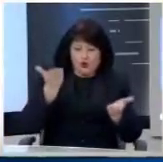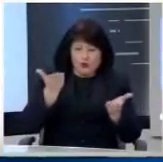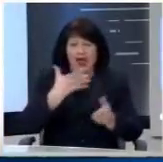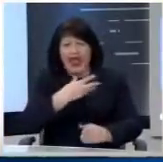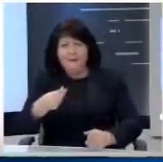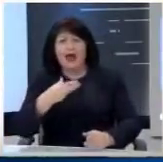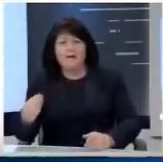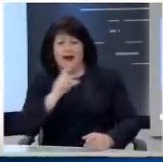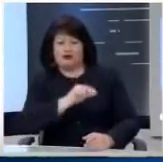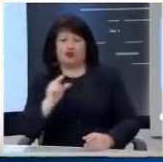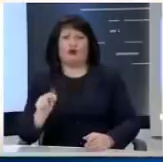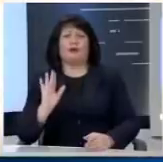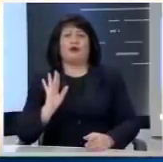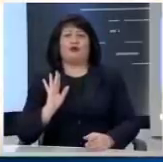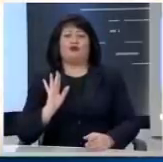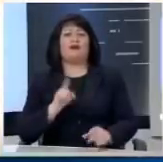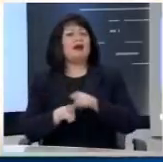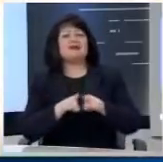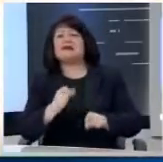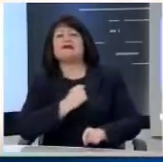που χάθηκαν.